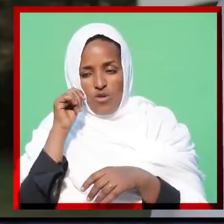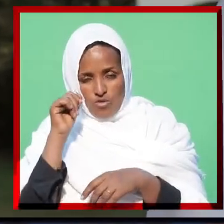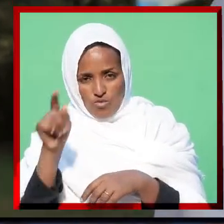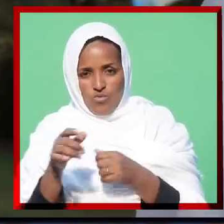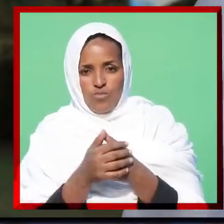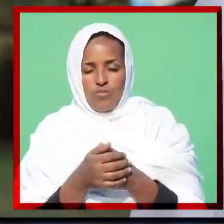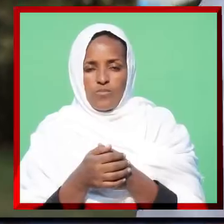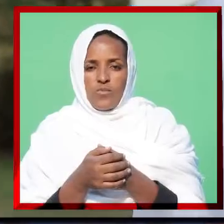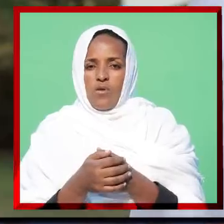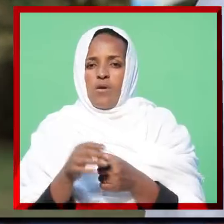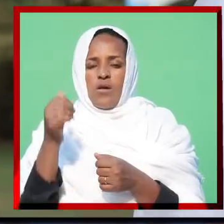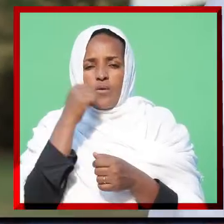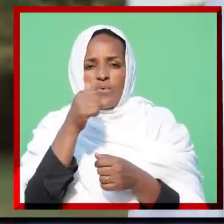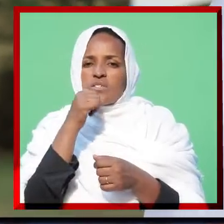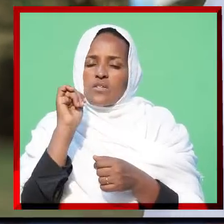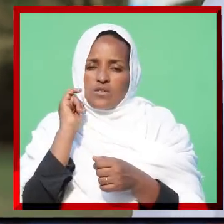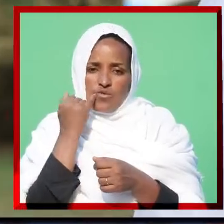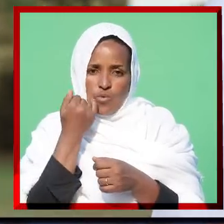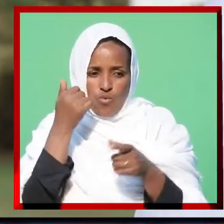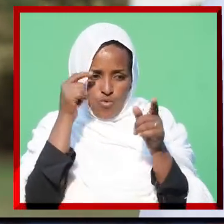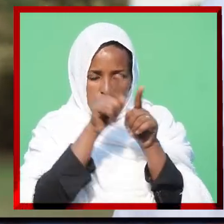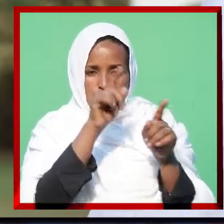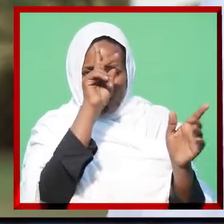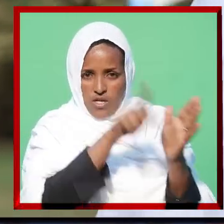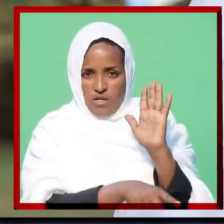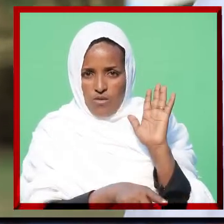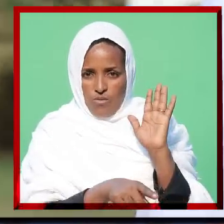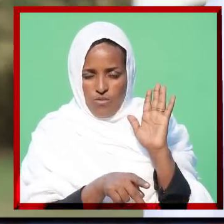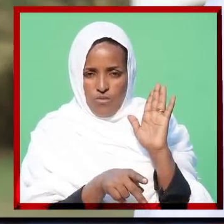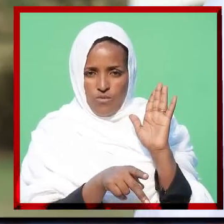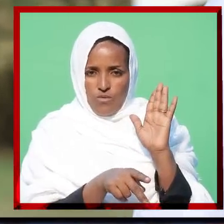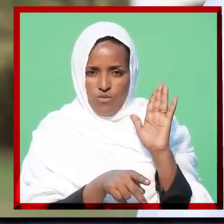ارسوم بس يتكنتو واندمون قدلو